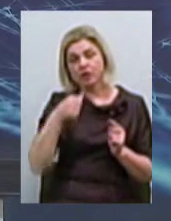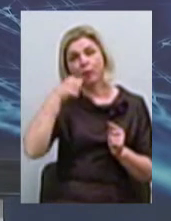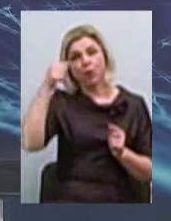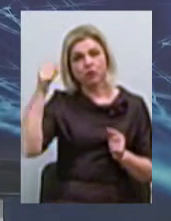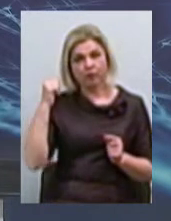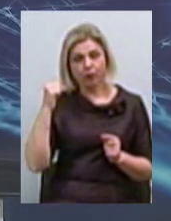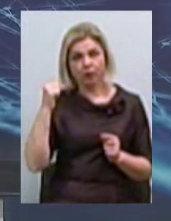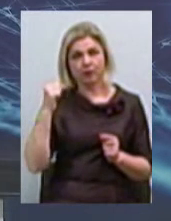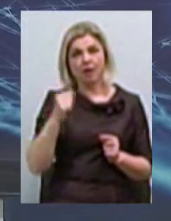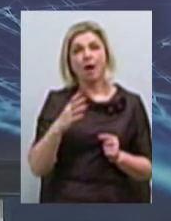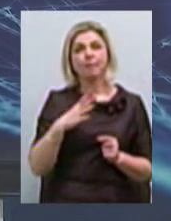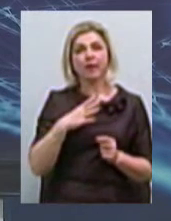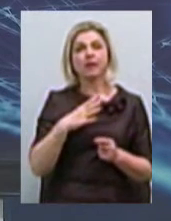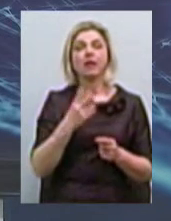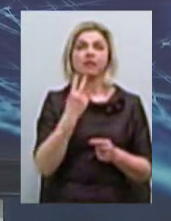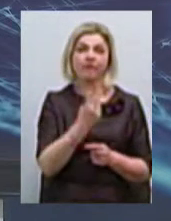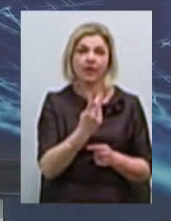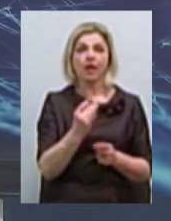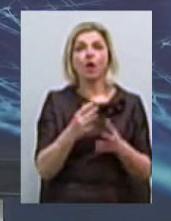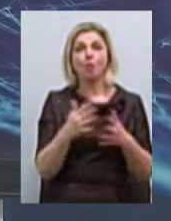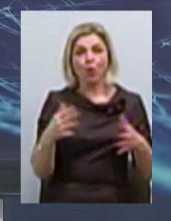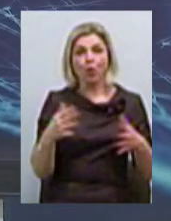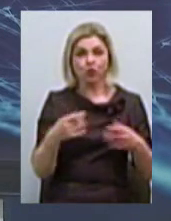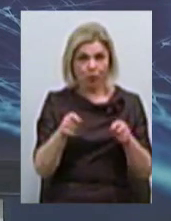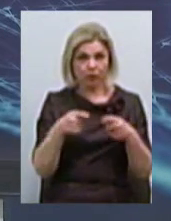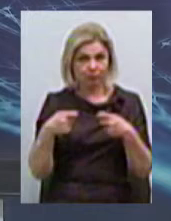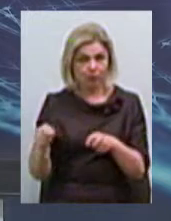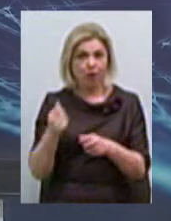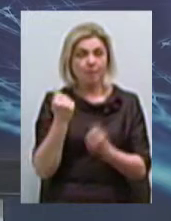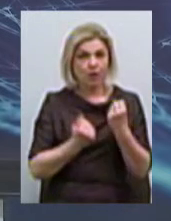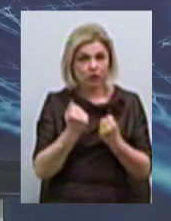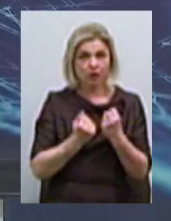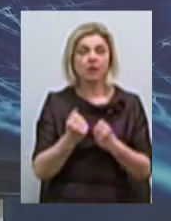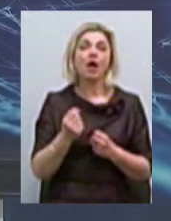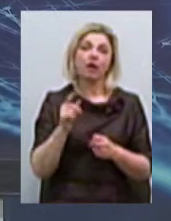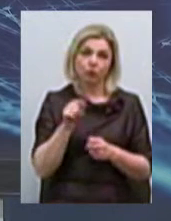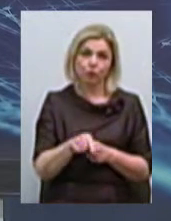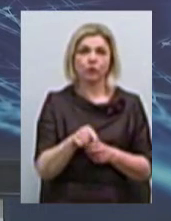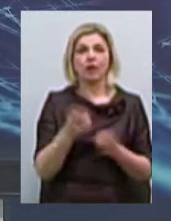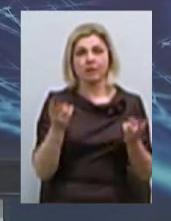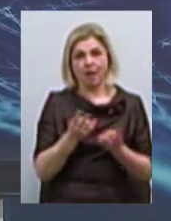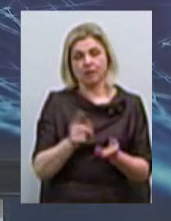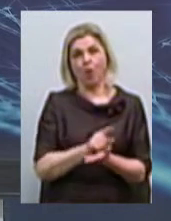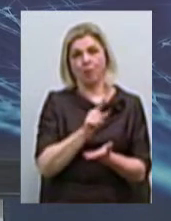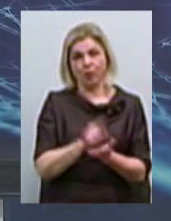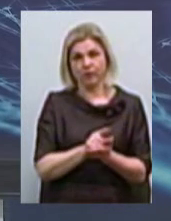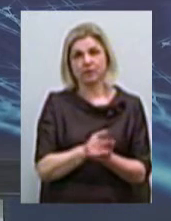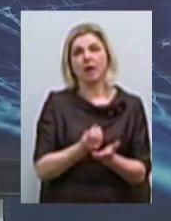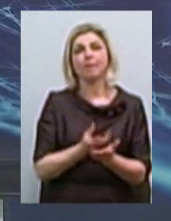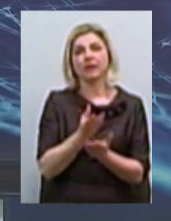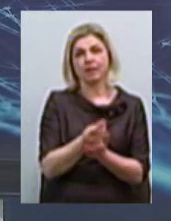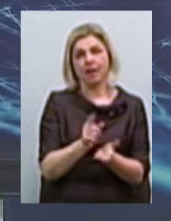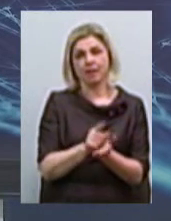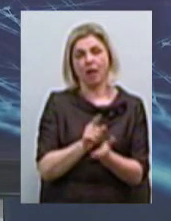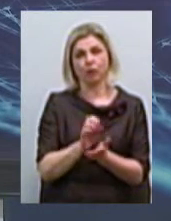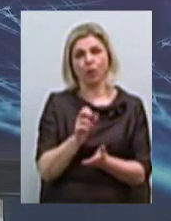року було здійснено дві та більше продажів, у цьому випадку виникає обов'язок щодо оподаткування